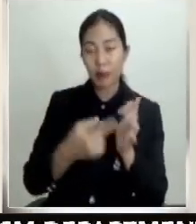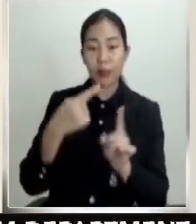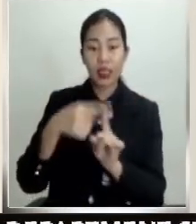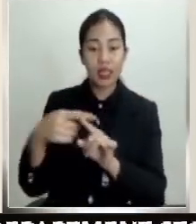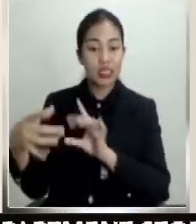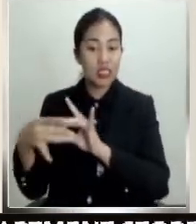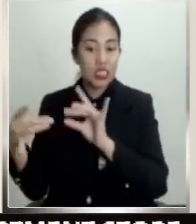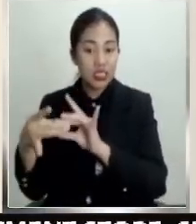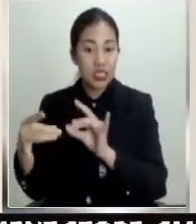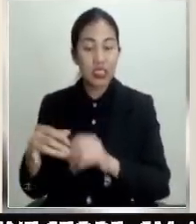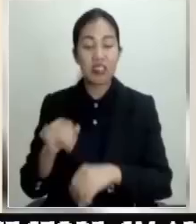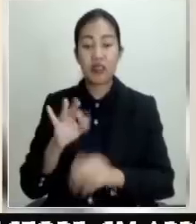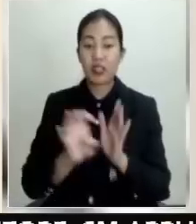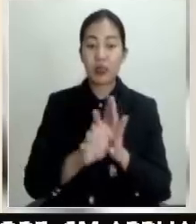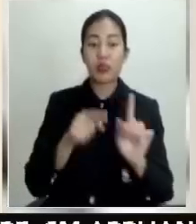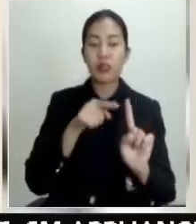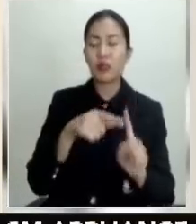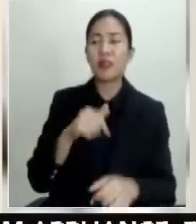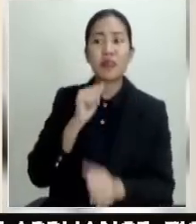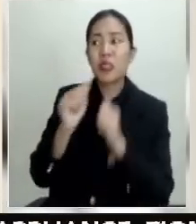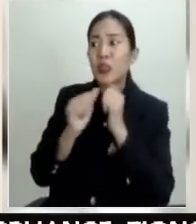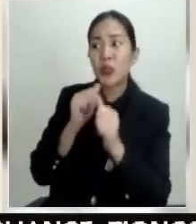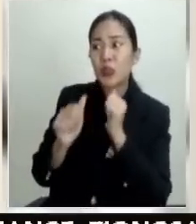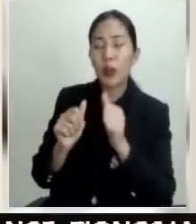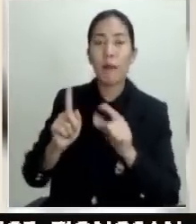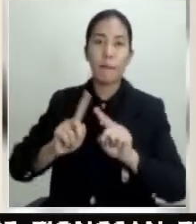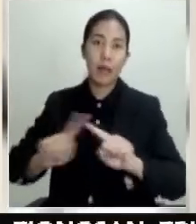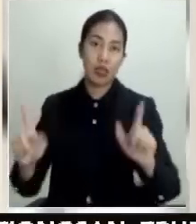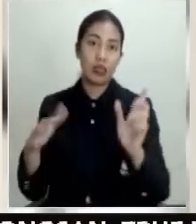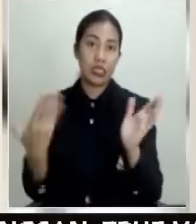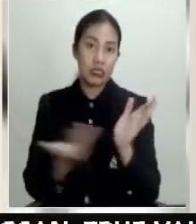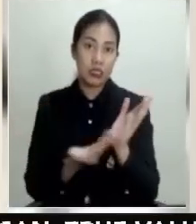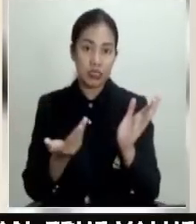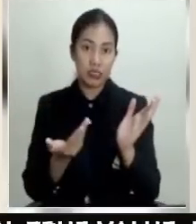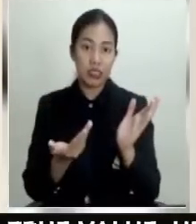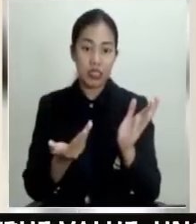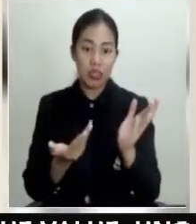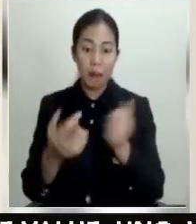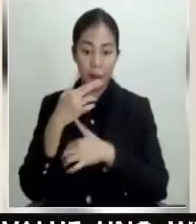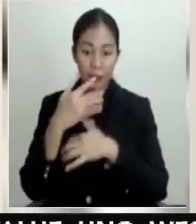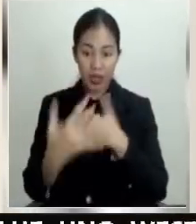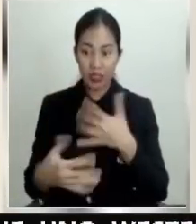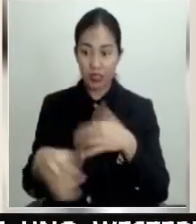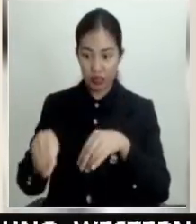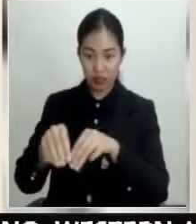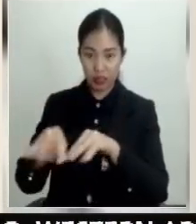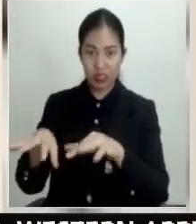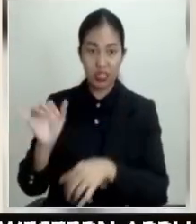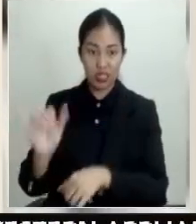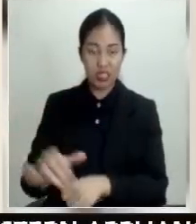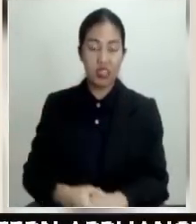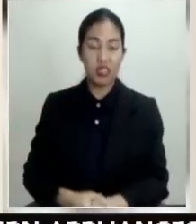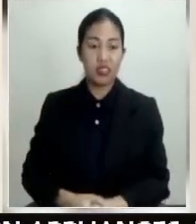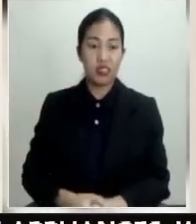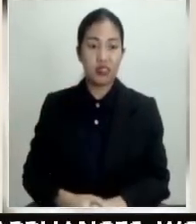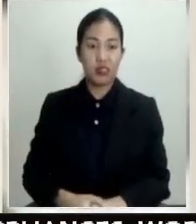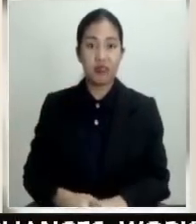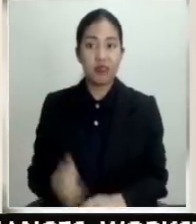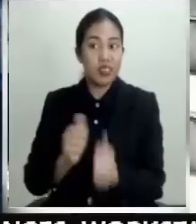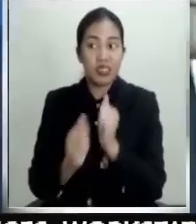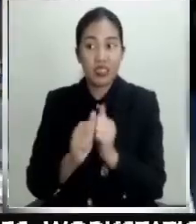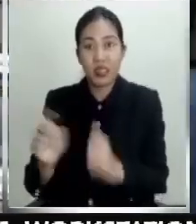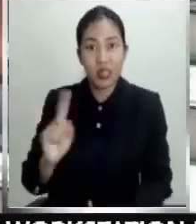sila yung naroon sa patayan, hindi ko nila nakuha sa patayan. Ano yung sabihin nun? Dinaroon sila sa